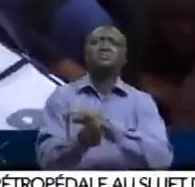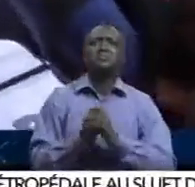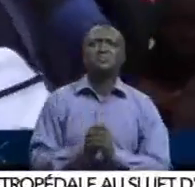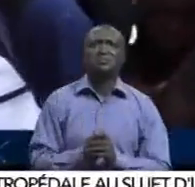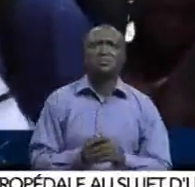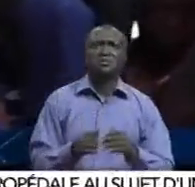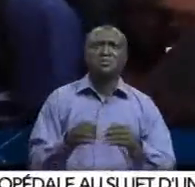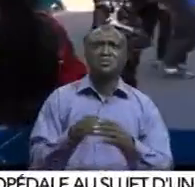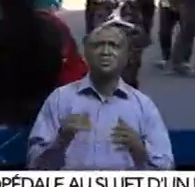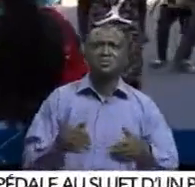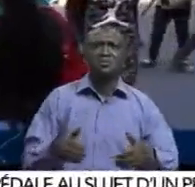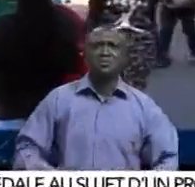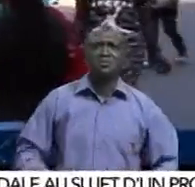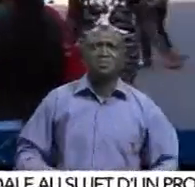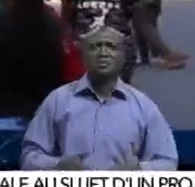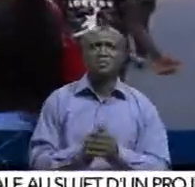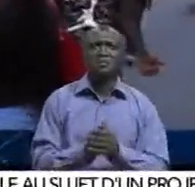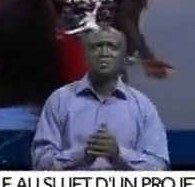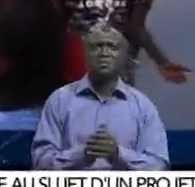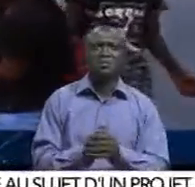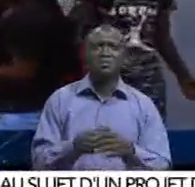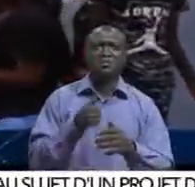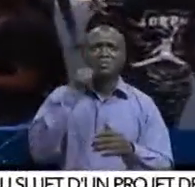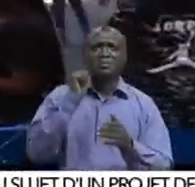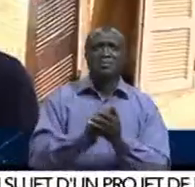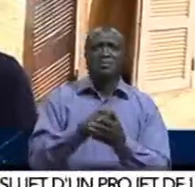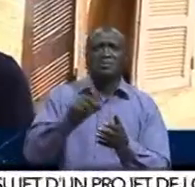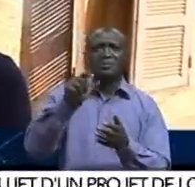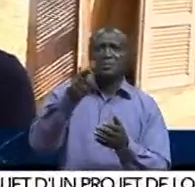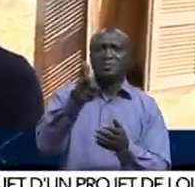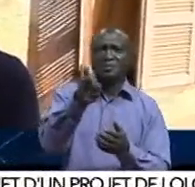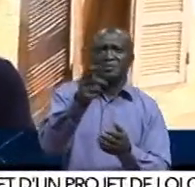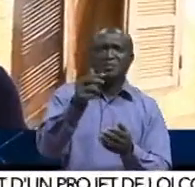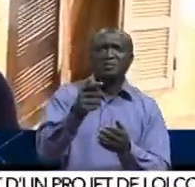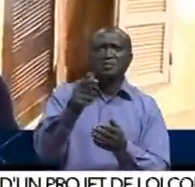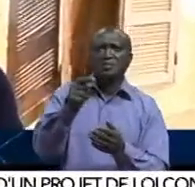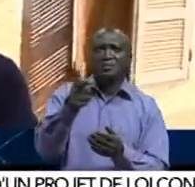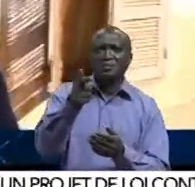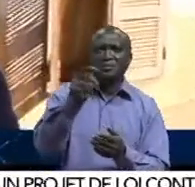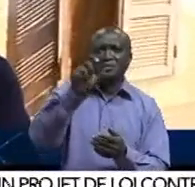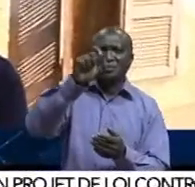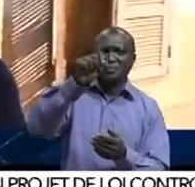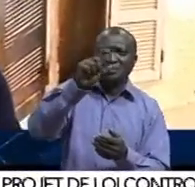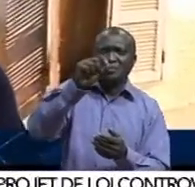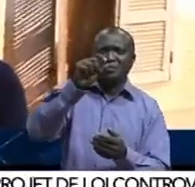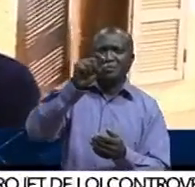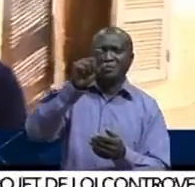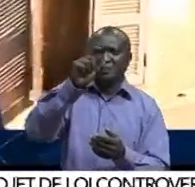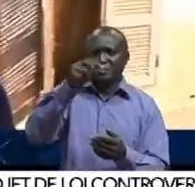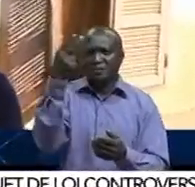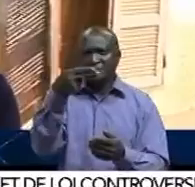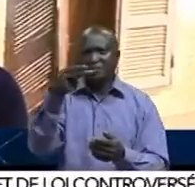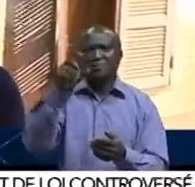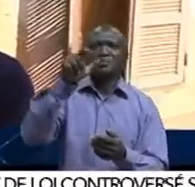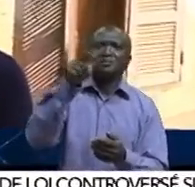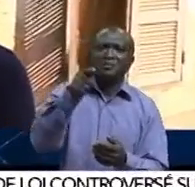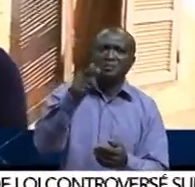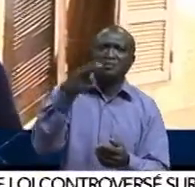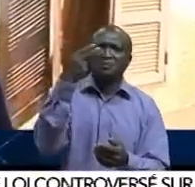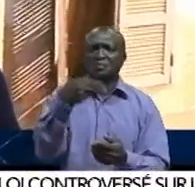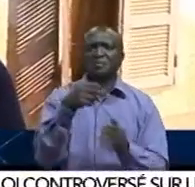jeune revient sur le film du drame 21h 20h c'est aux environs de 20h 21h que le drame s'est produit ils